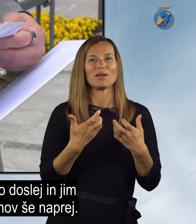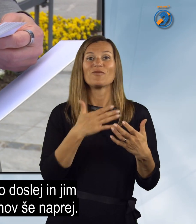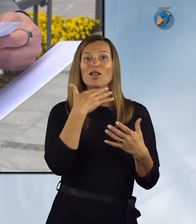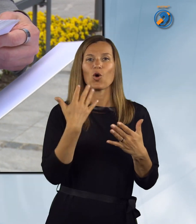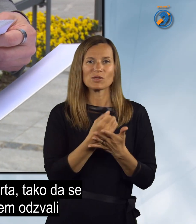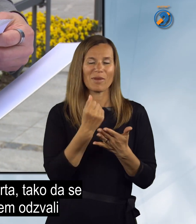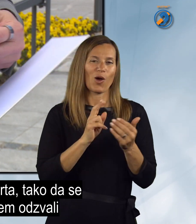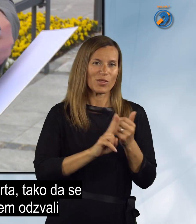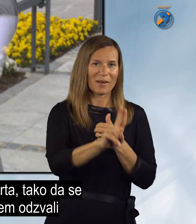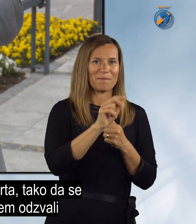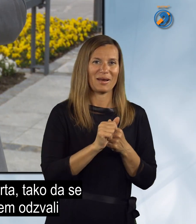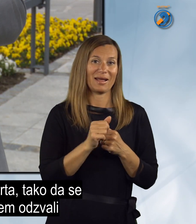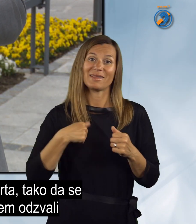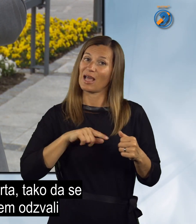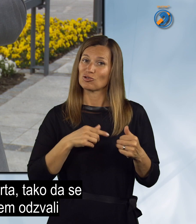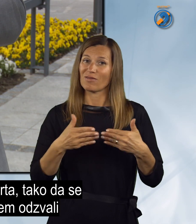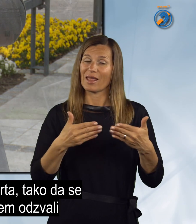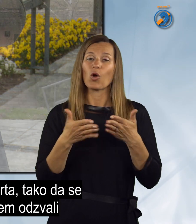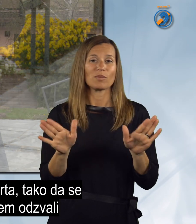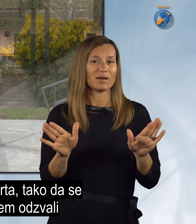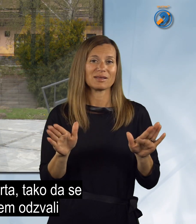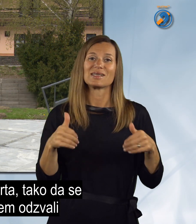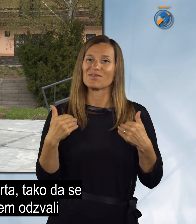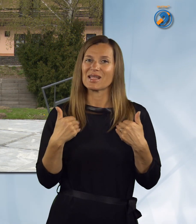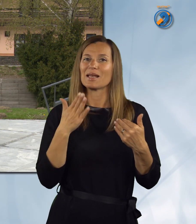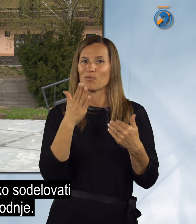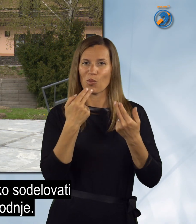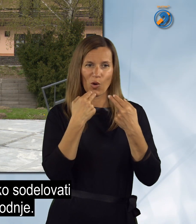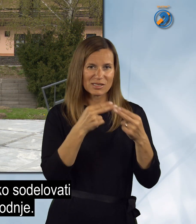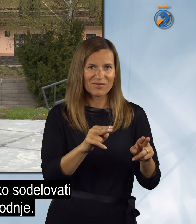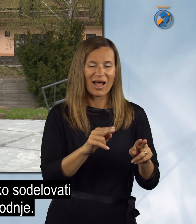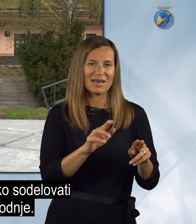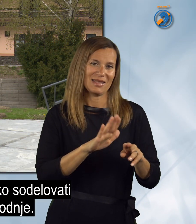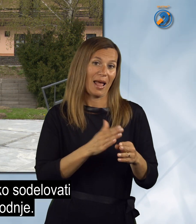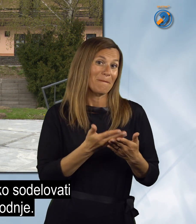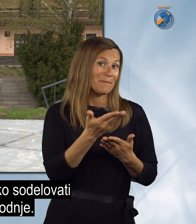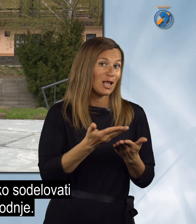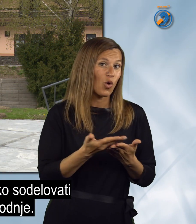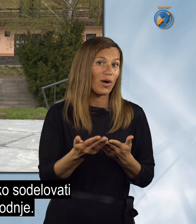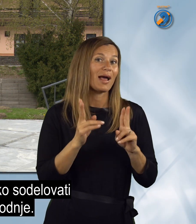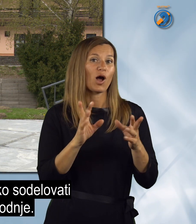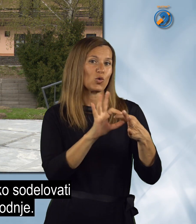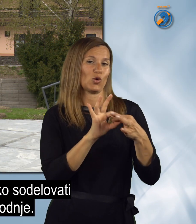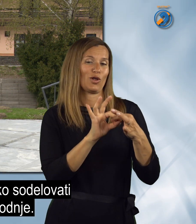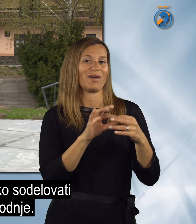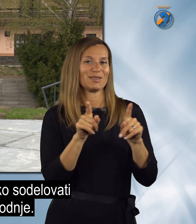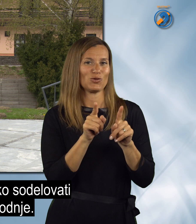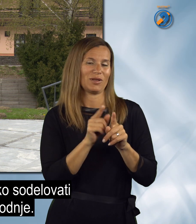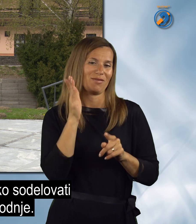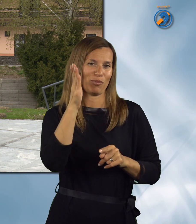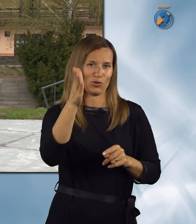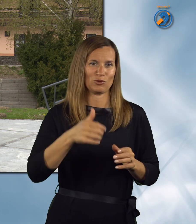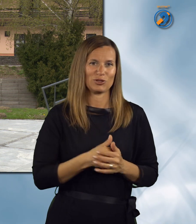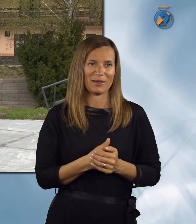še za naprej. Naša vrata so odprta, tako da z veseljem se bomo odzvali na predloge, kako sodelovati tudi v